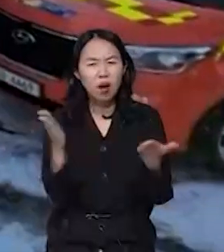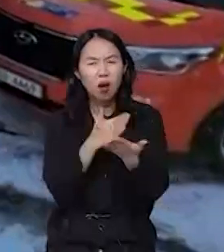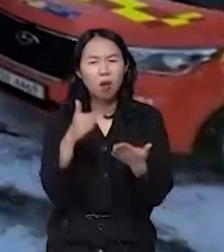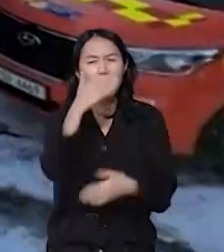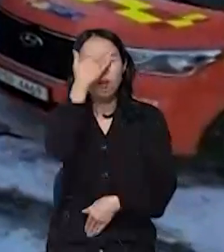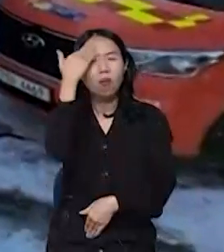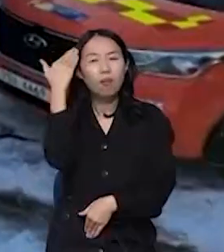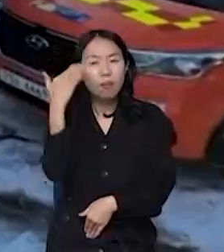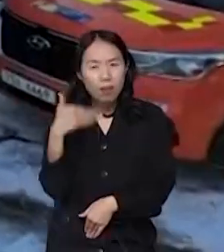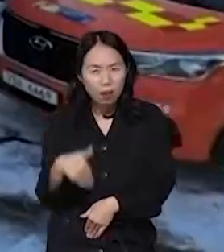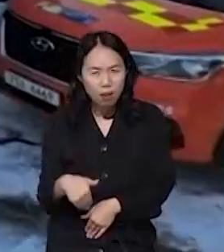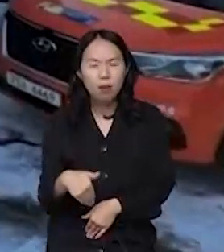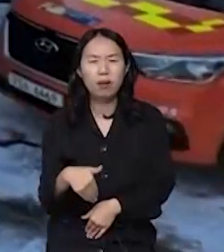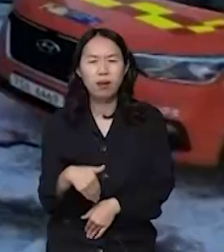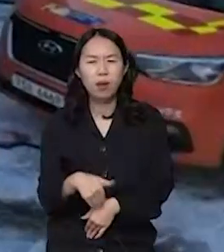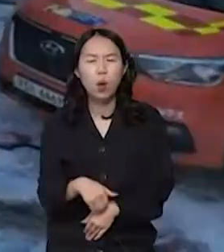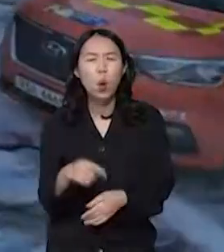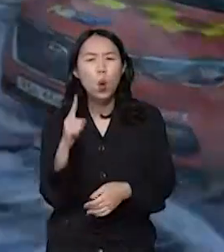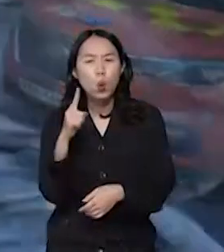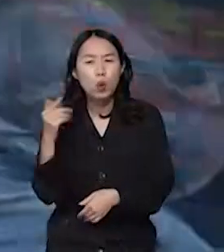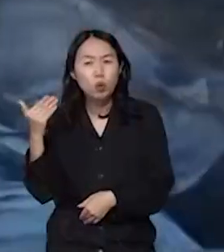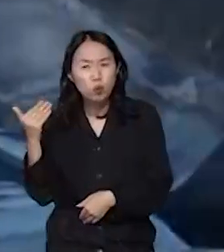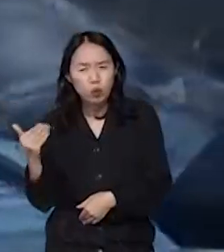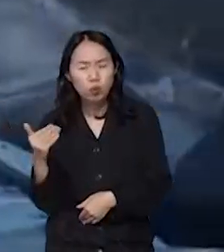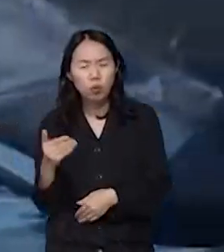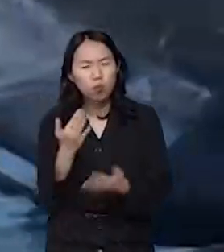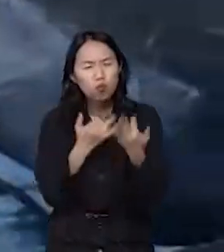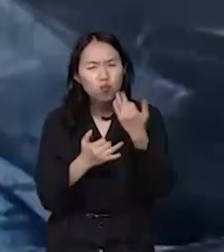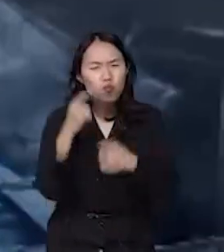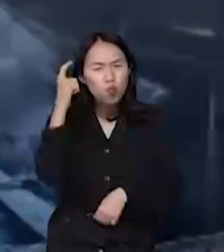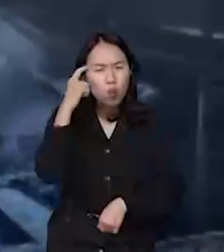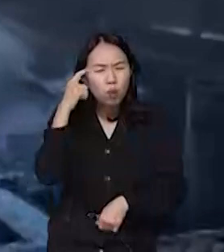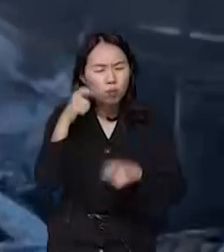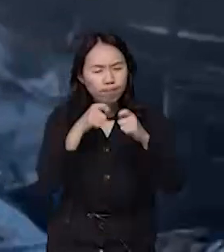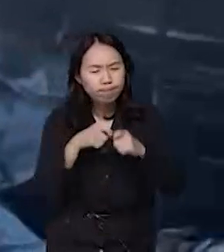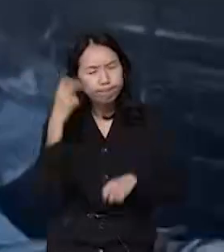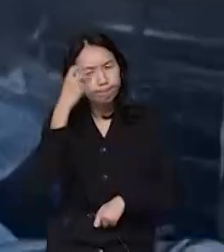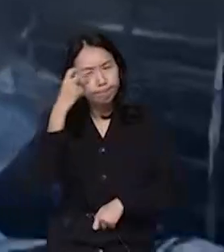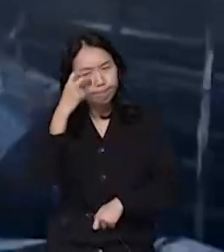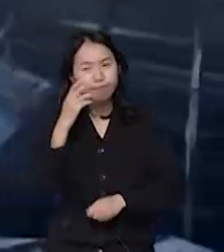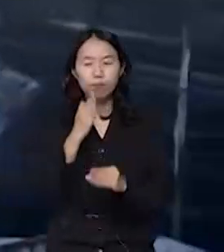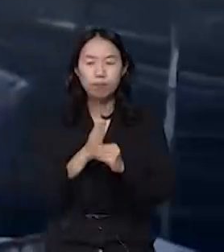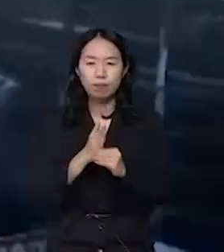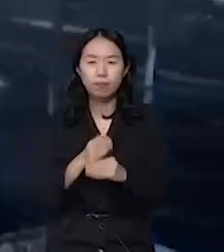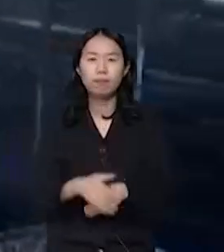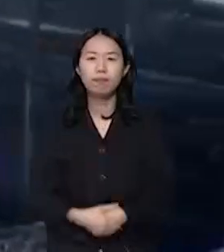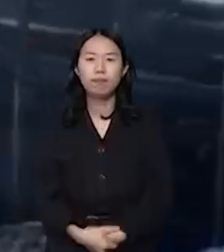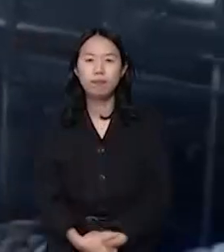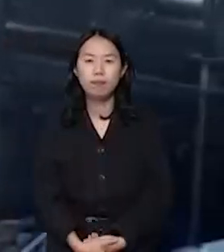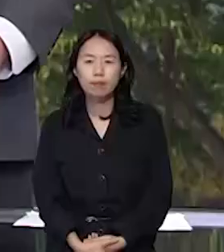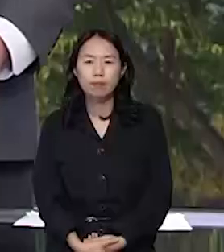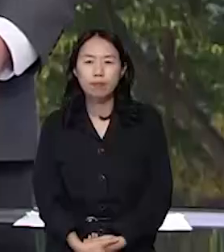다행히 인명피해는 없었고 소방당국은 정확한 화재 원인을 조사하고 있습니다.